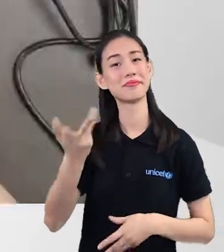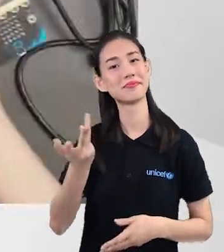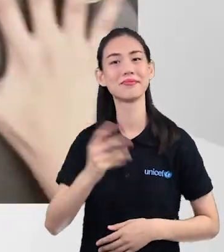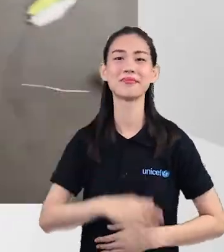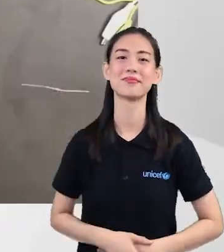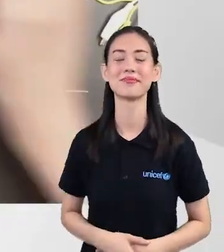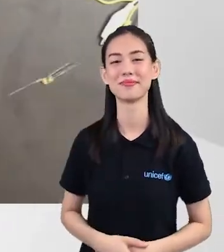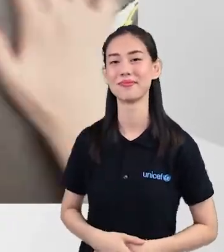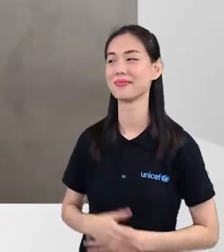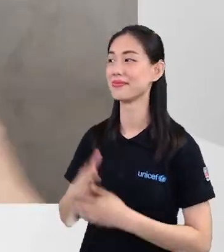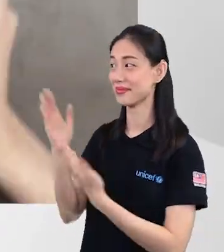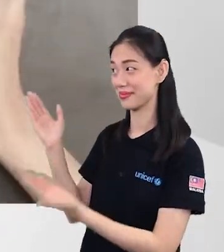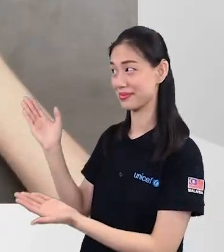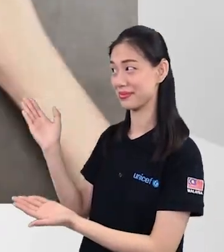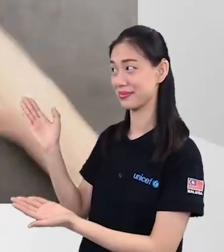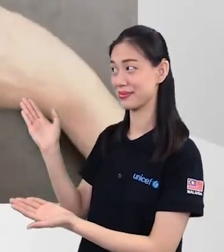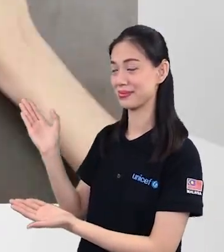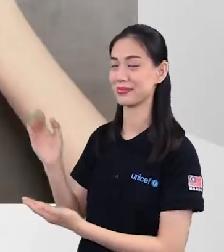origami.